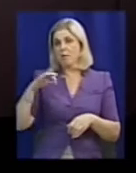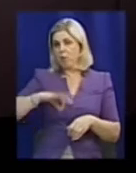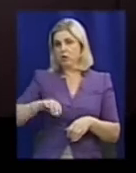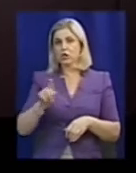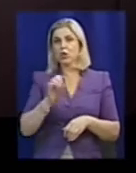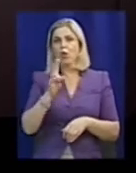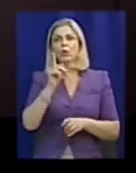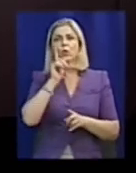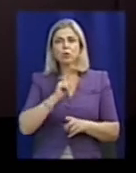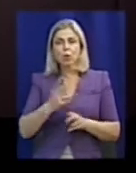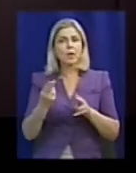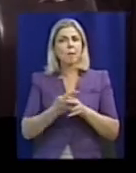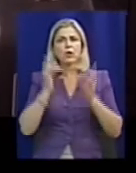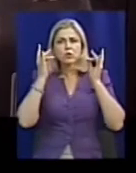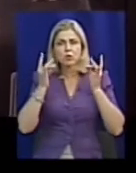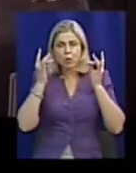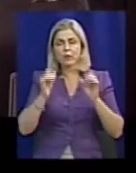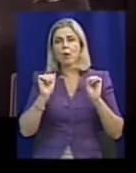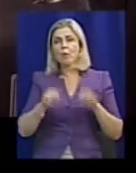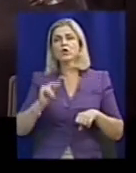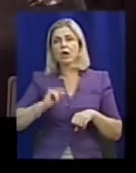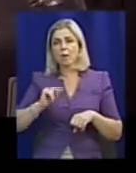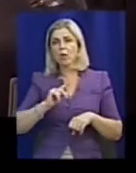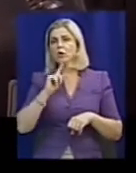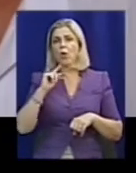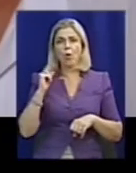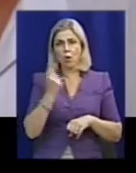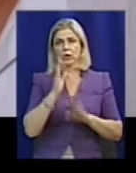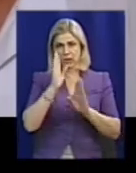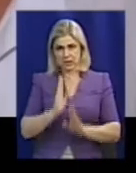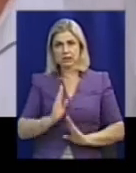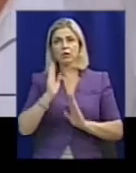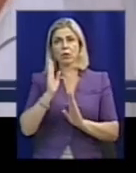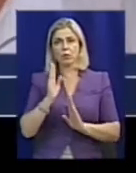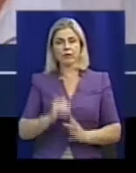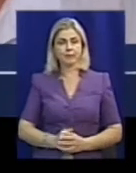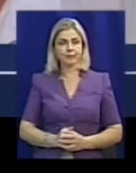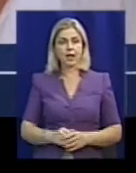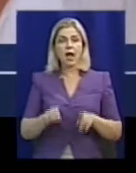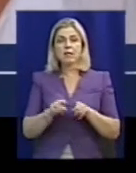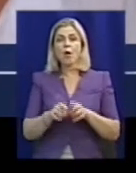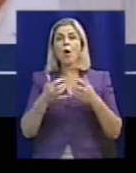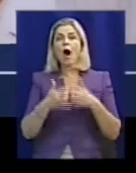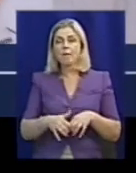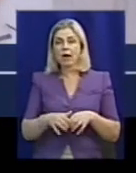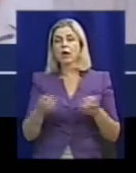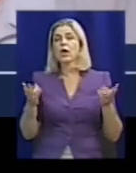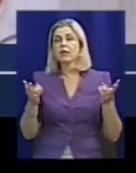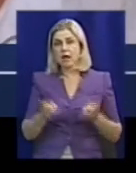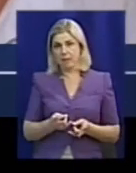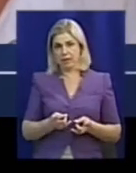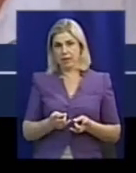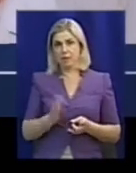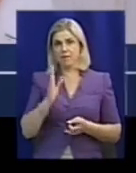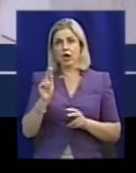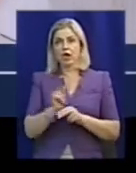він мобільний, безшумний, може працювати рік цілодобово. Данный аппарат, он необхідний